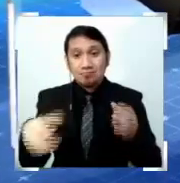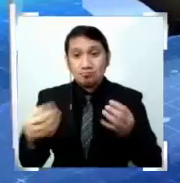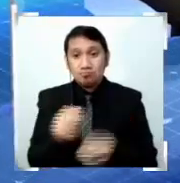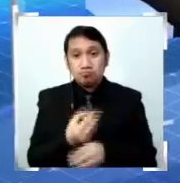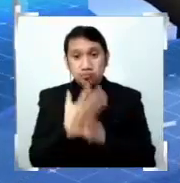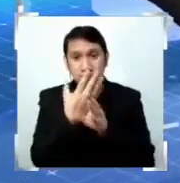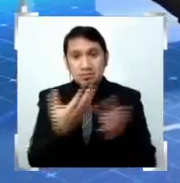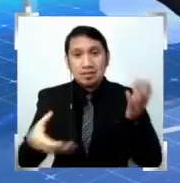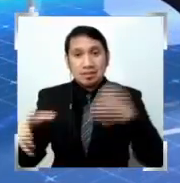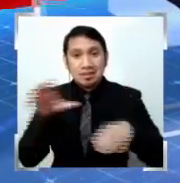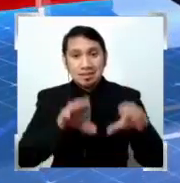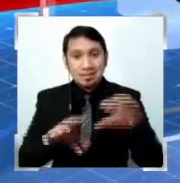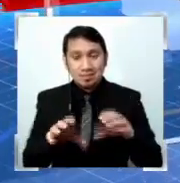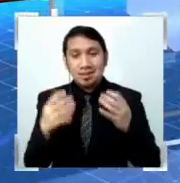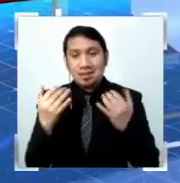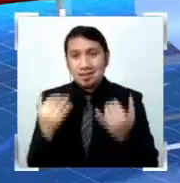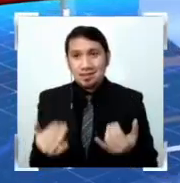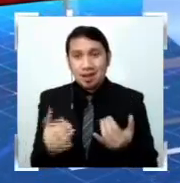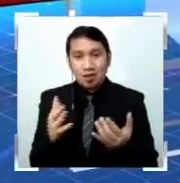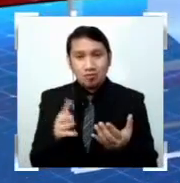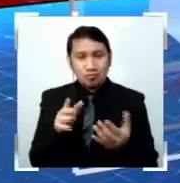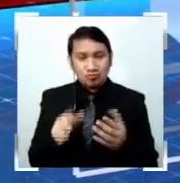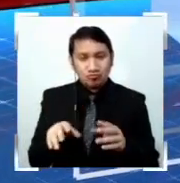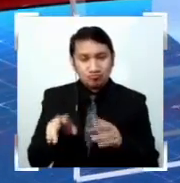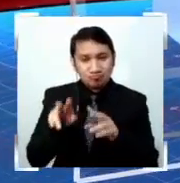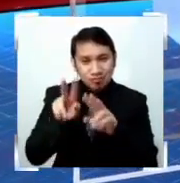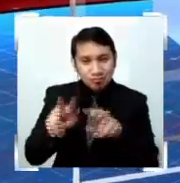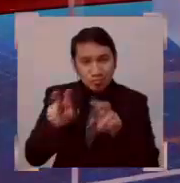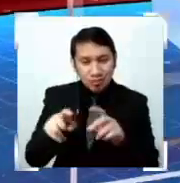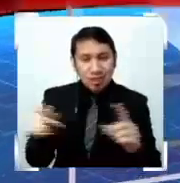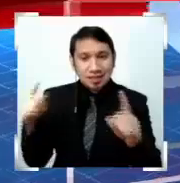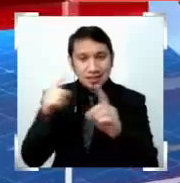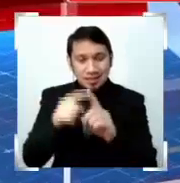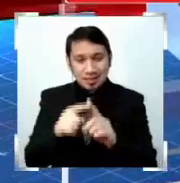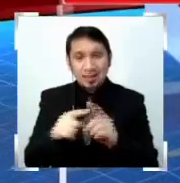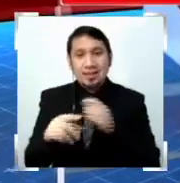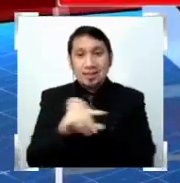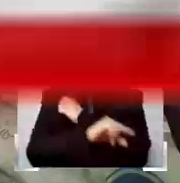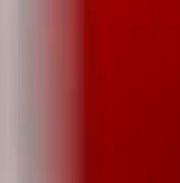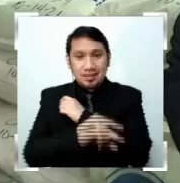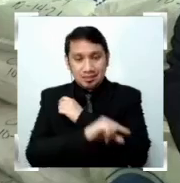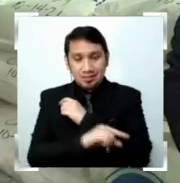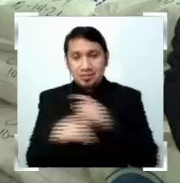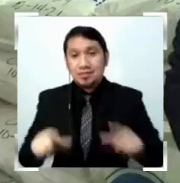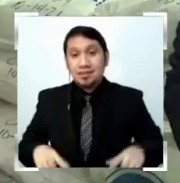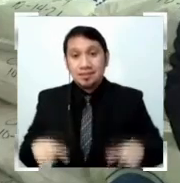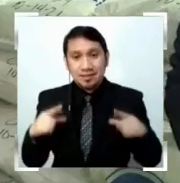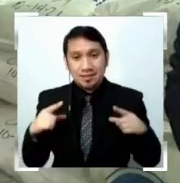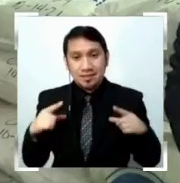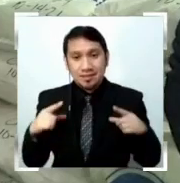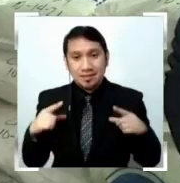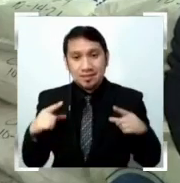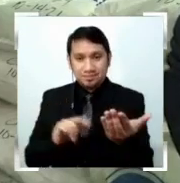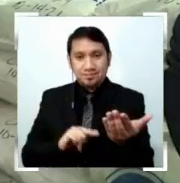umabot hanggang sa Quezon. Mula sa Cavite, saksi live si Jamie Santos.